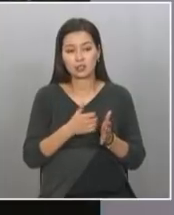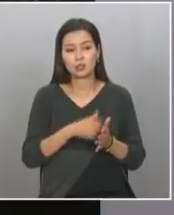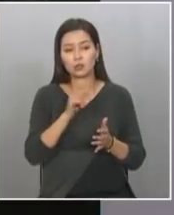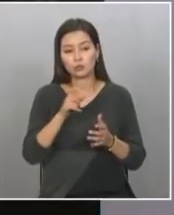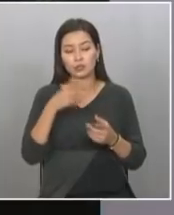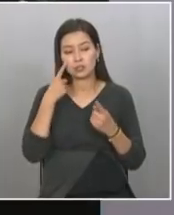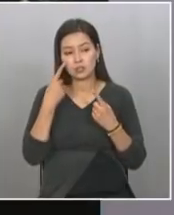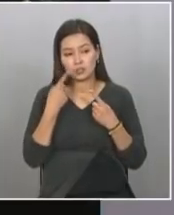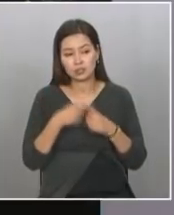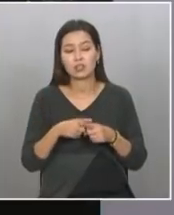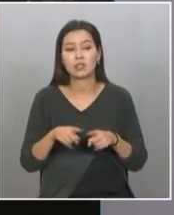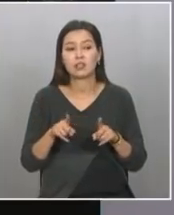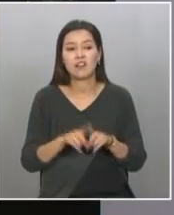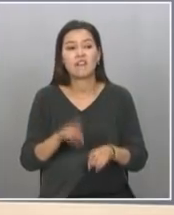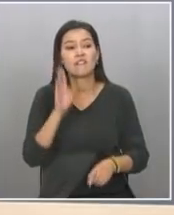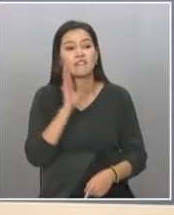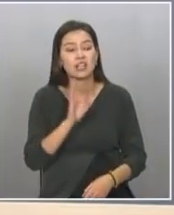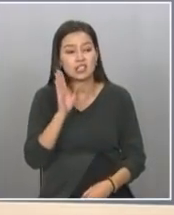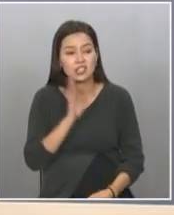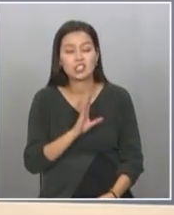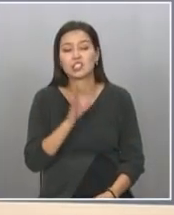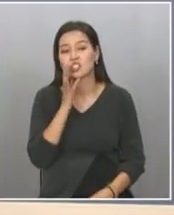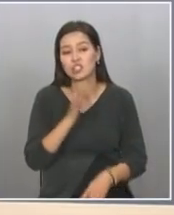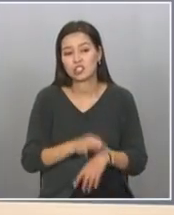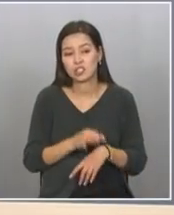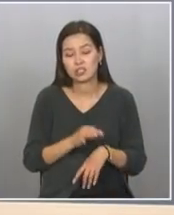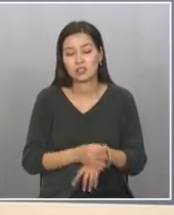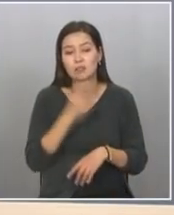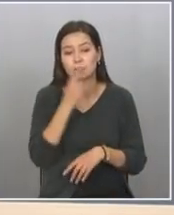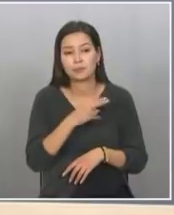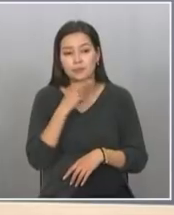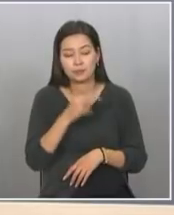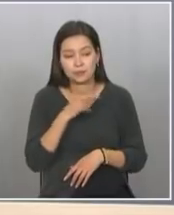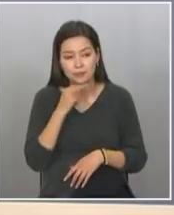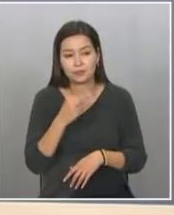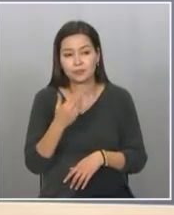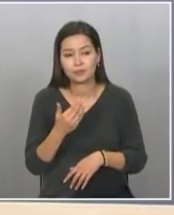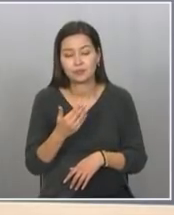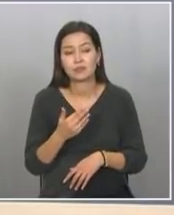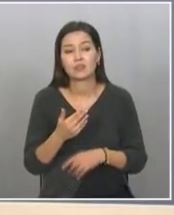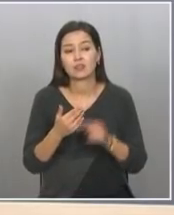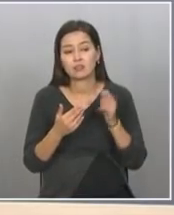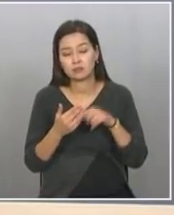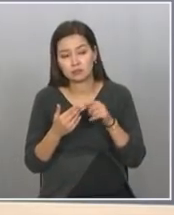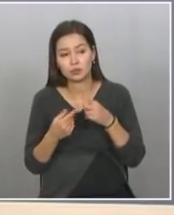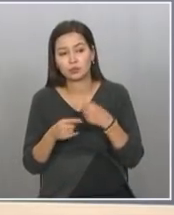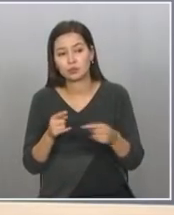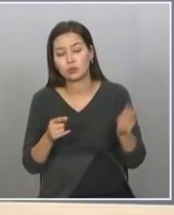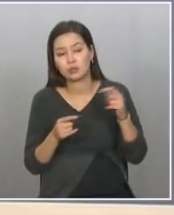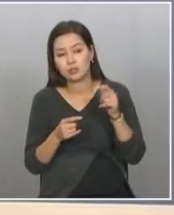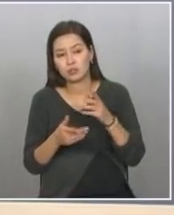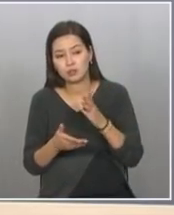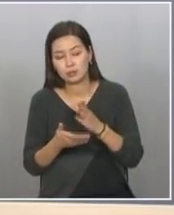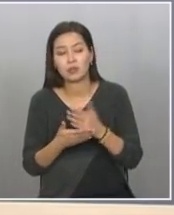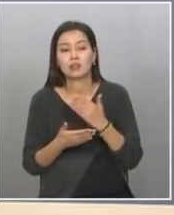изобрели водяные часы. Вода по капельке переливалась из одного сосуда в другой, и по количеству